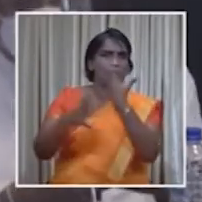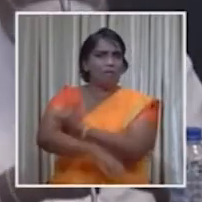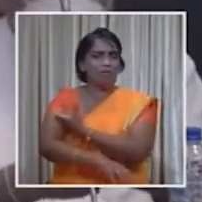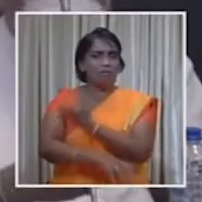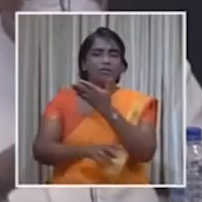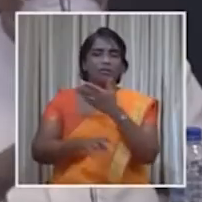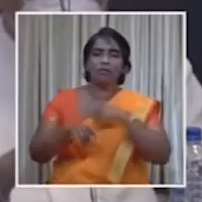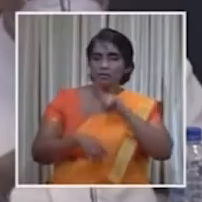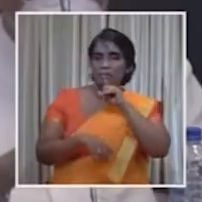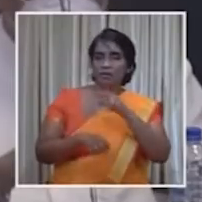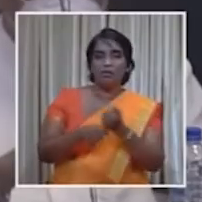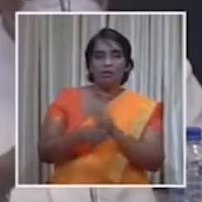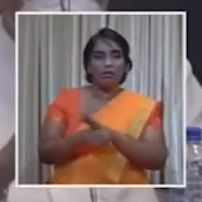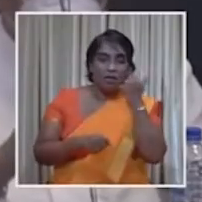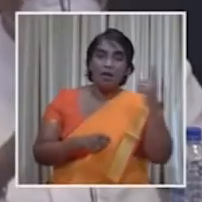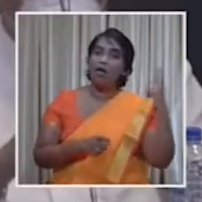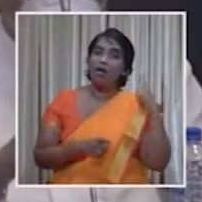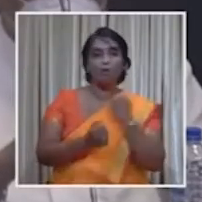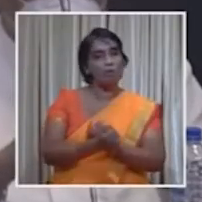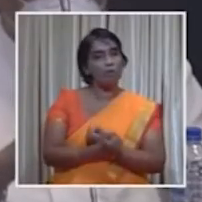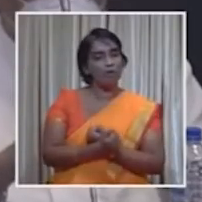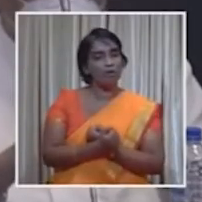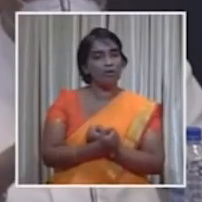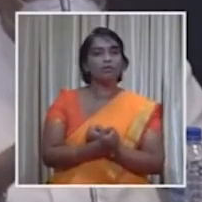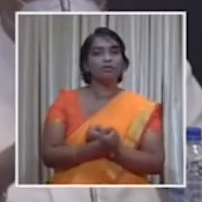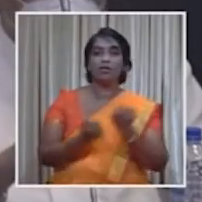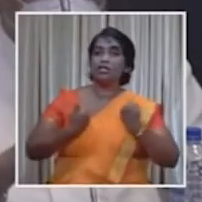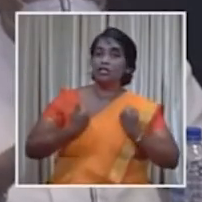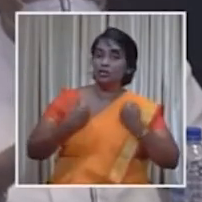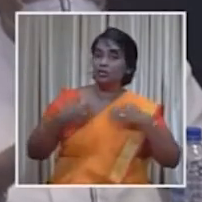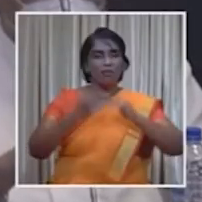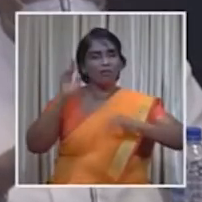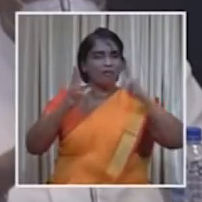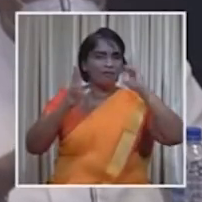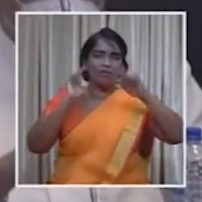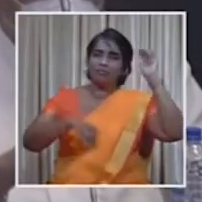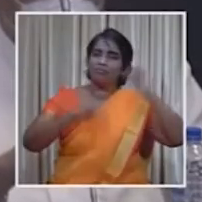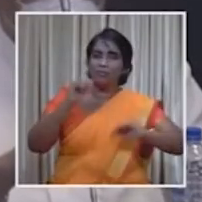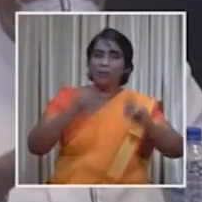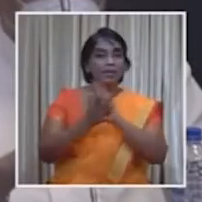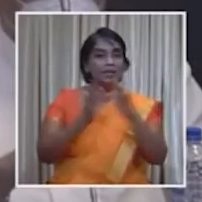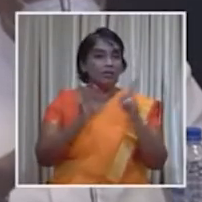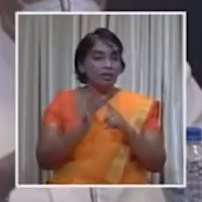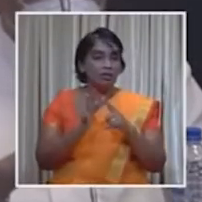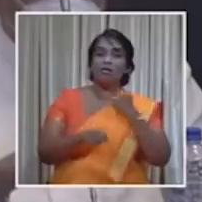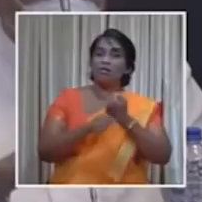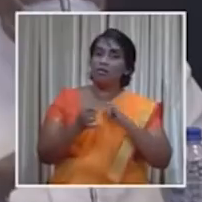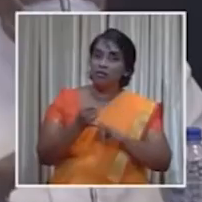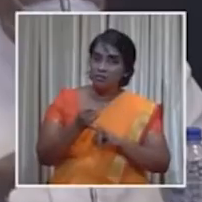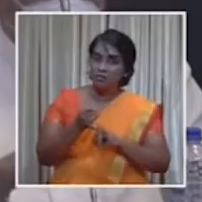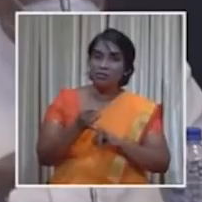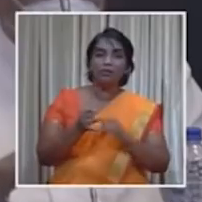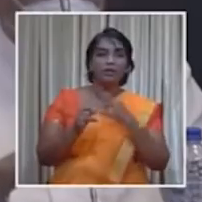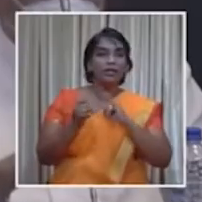අපි අහනවා කොවිඩ් වසංගත වෙලාවේ හමුදාවේ පොලිසිය සෞඛ්‍ය අංශවල ලොකු පොඩි හැමගෙම මහජන සෞඛ්‍ය පරීක්ෂකවරු රාම නිලධාරීන්